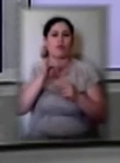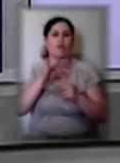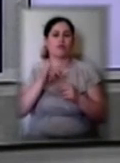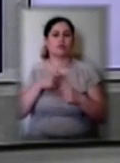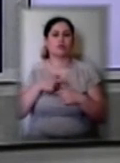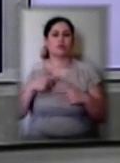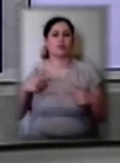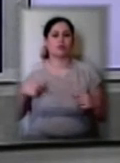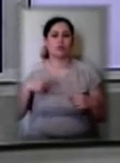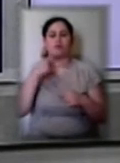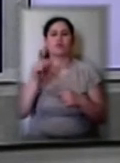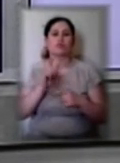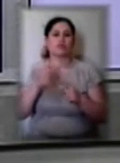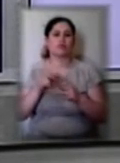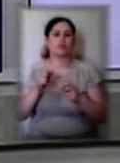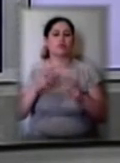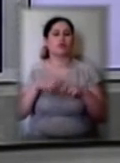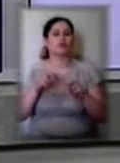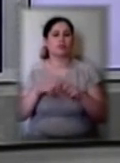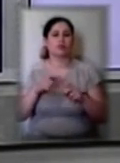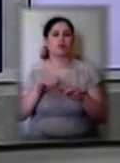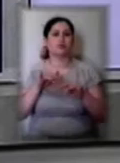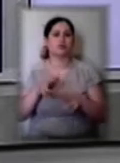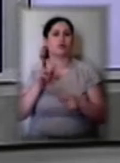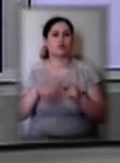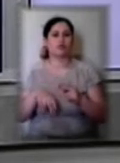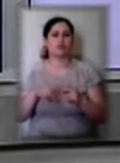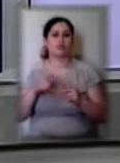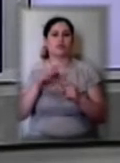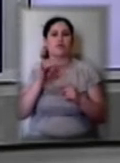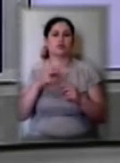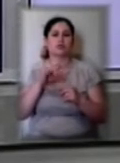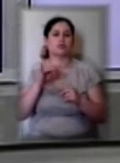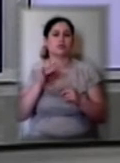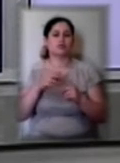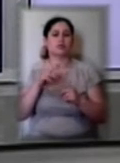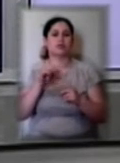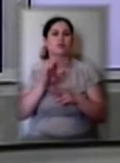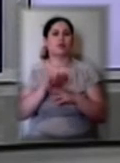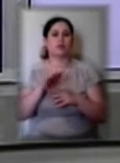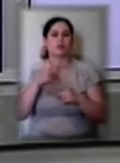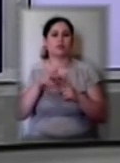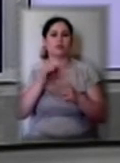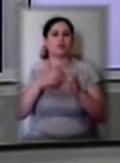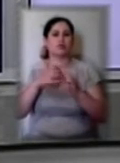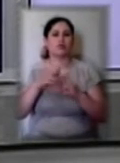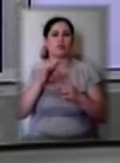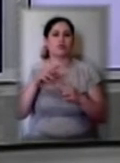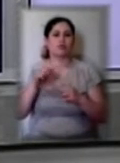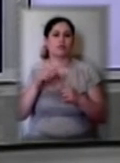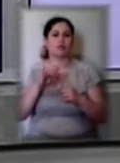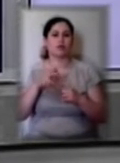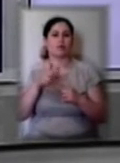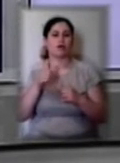заявили, розслідування у справі завершили. За версією слідства, напад на Гандзюк замовив голова Херсонської облради Владислав Мангер,